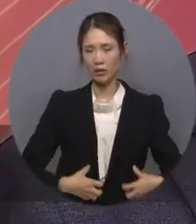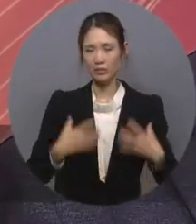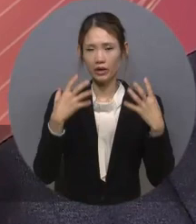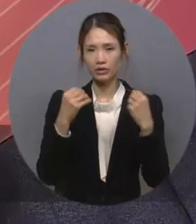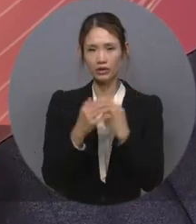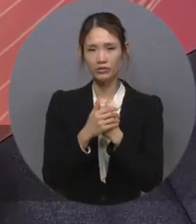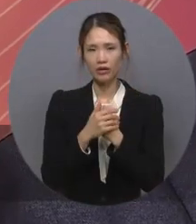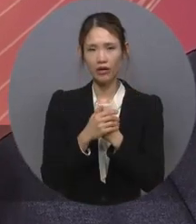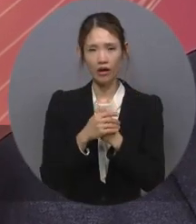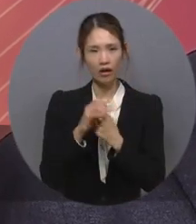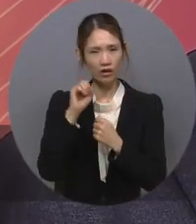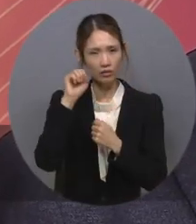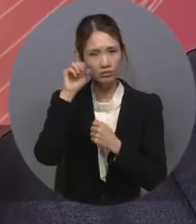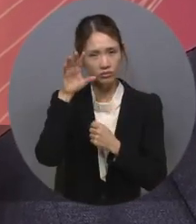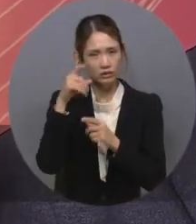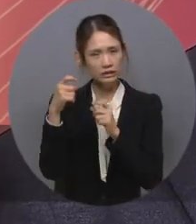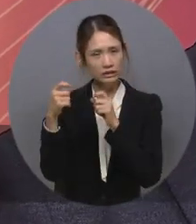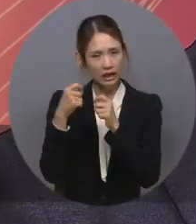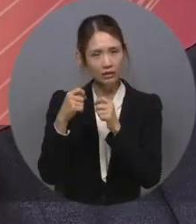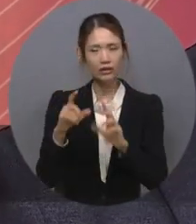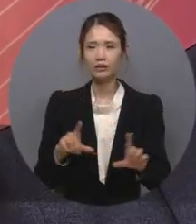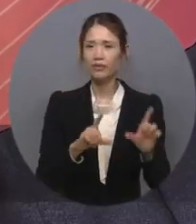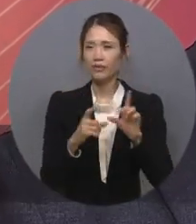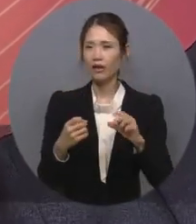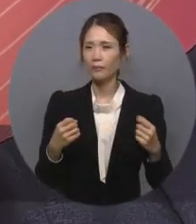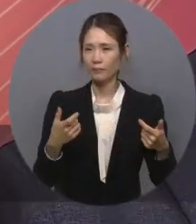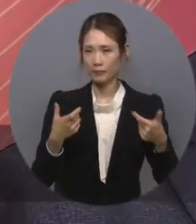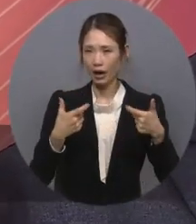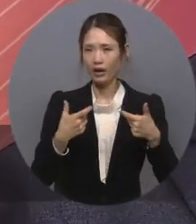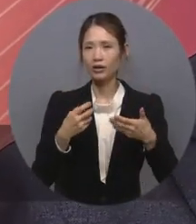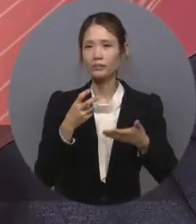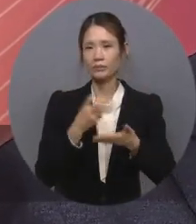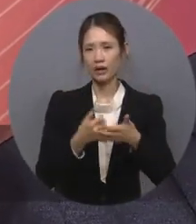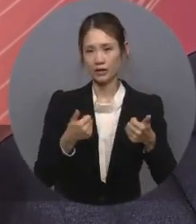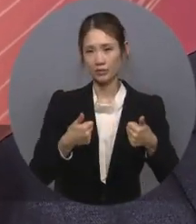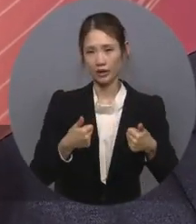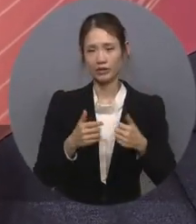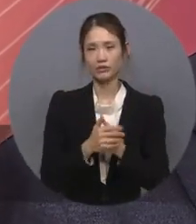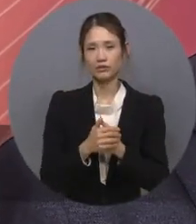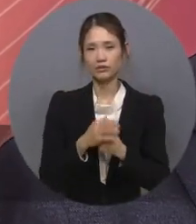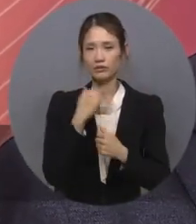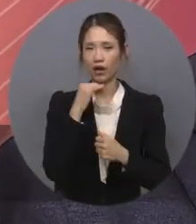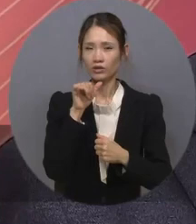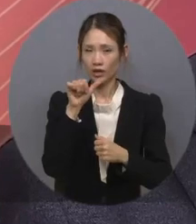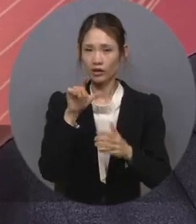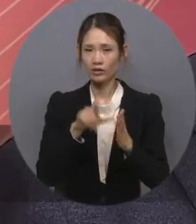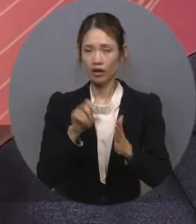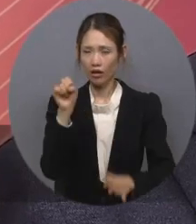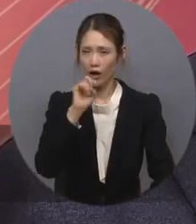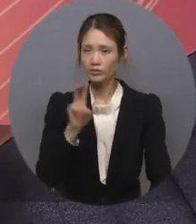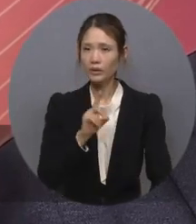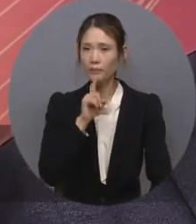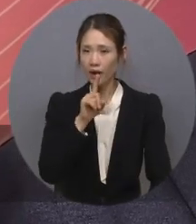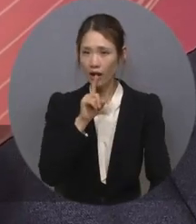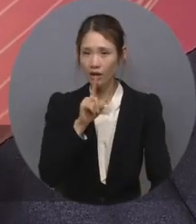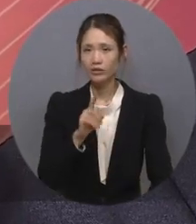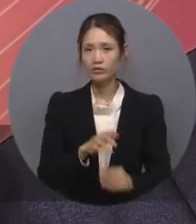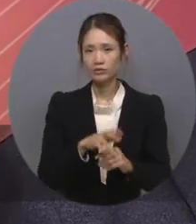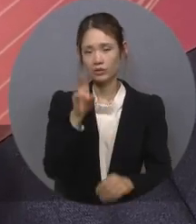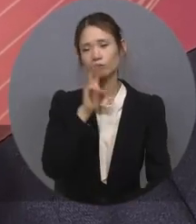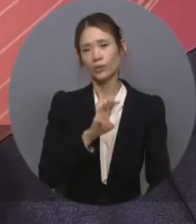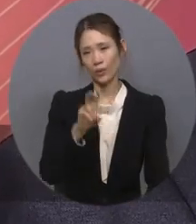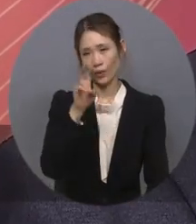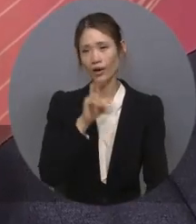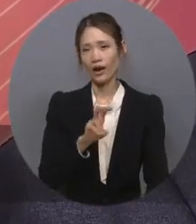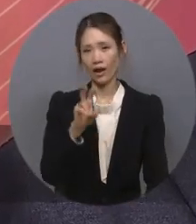없을 거라고 진단을 받았던 아이였습니다. 5살 때 말문이 트이면서 이렇게 노래까지 하게